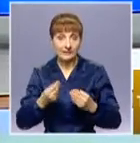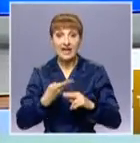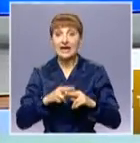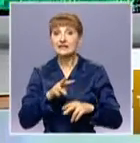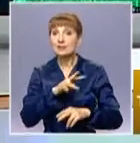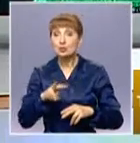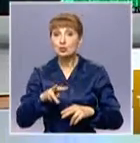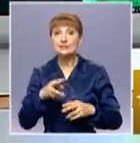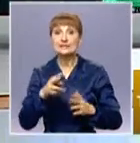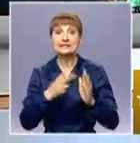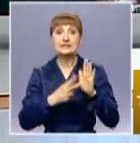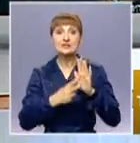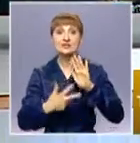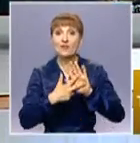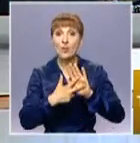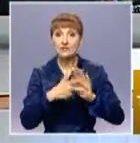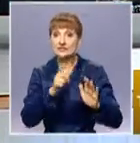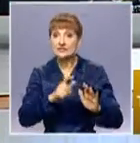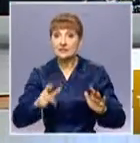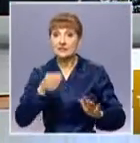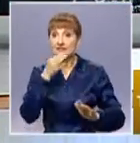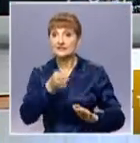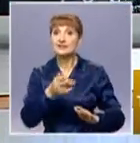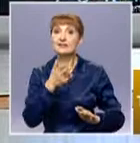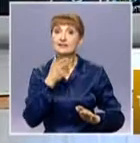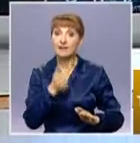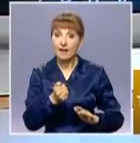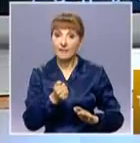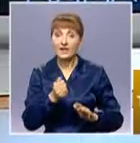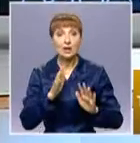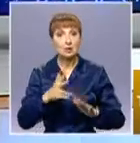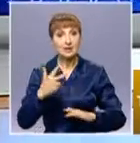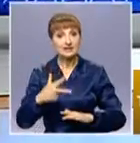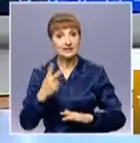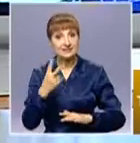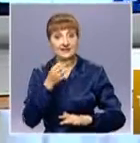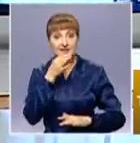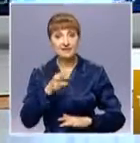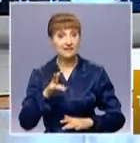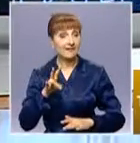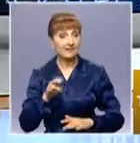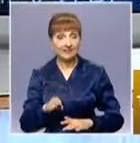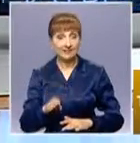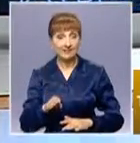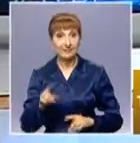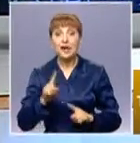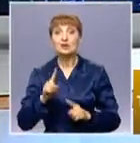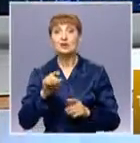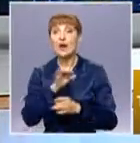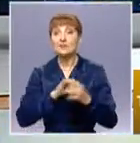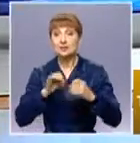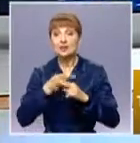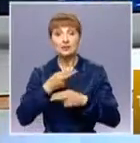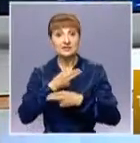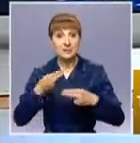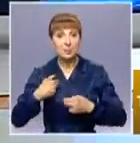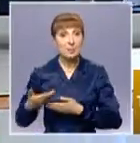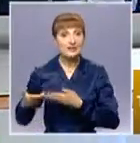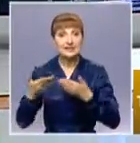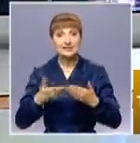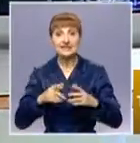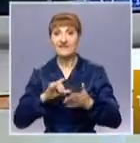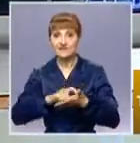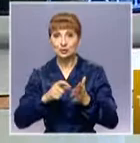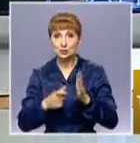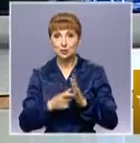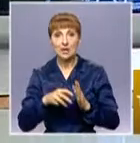дня, и к этой минуте 78% наших зрителей ответили «да», и всего 32% сказали «нет». Чтобы обсудить эту тему, мы